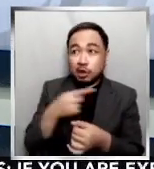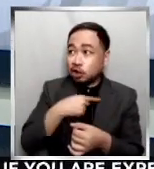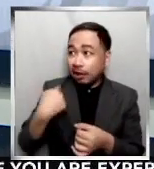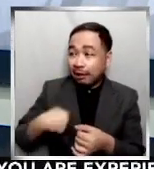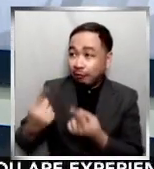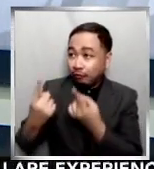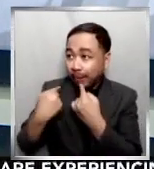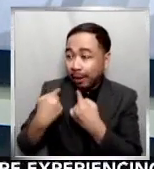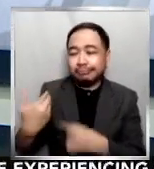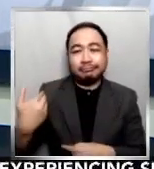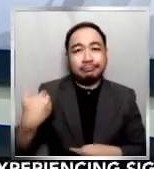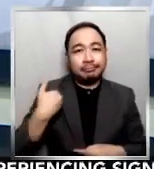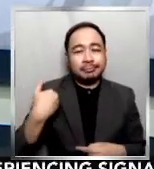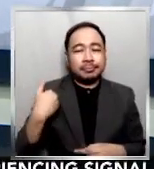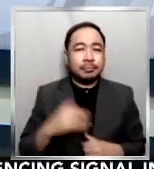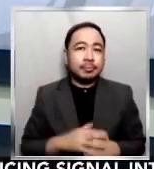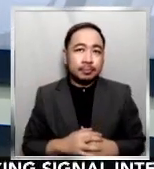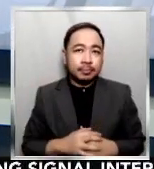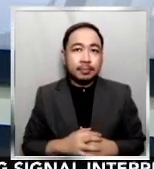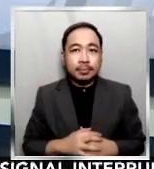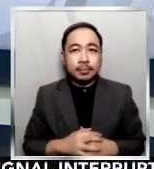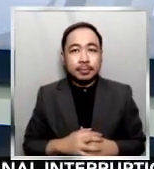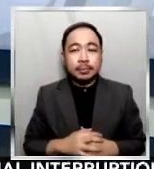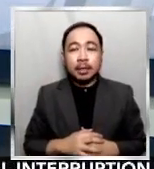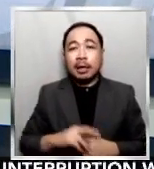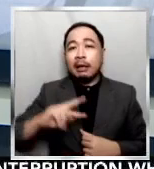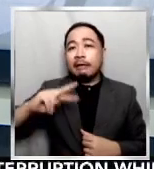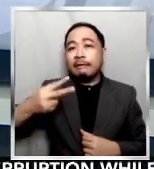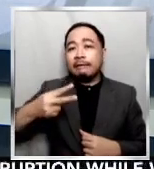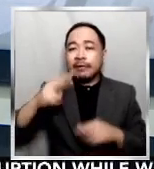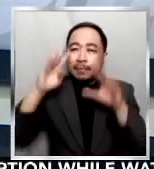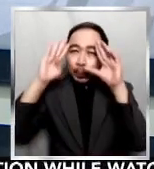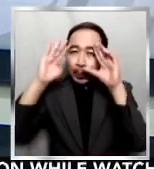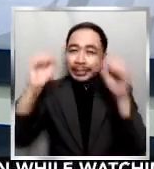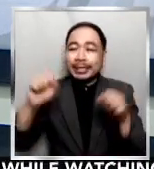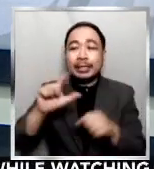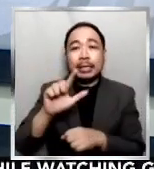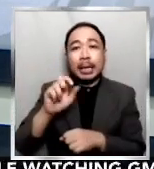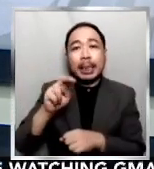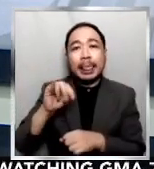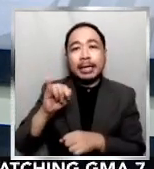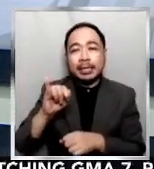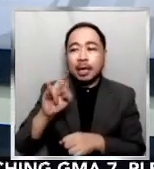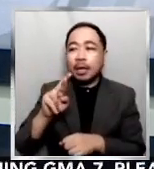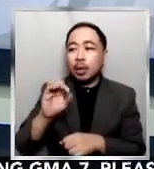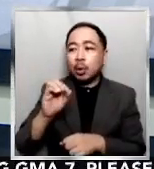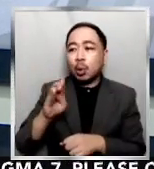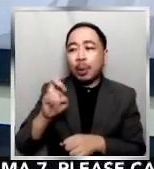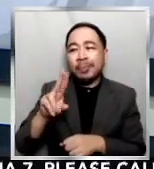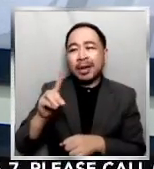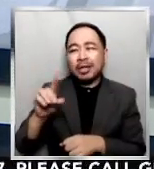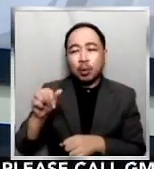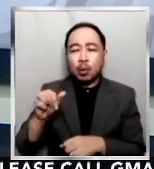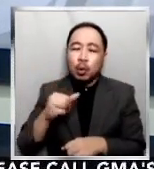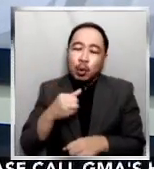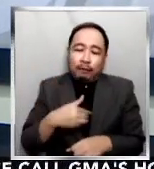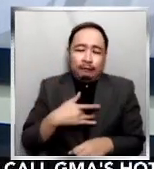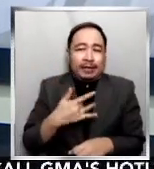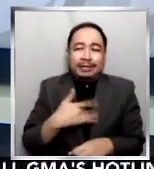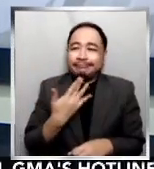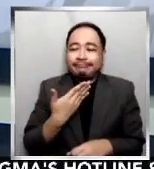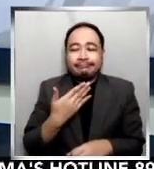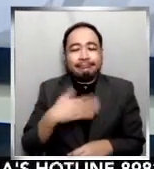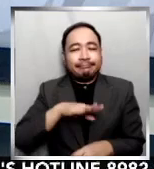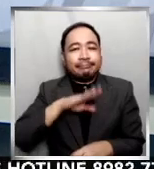Nangihinayan ba ang si Vice Presidente Leni Robredo dahil sinayang umano ng gobyerno ang napalanunang Arbitral Award? Ang sagot naman